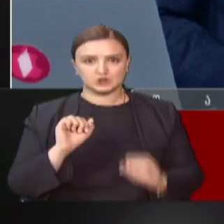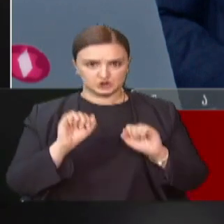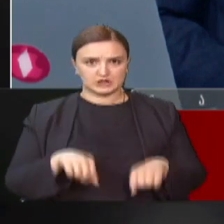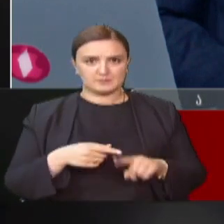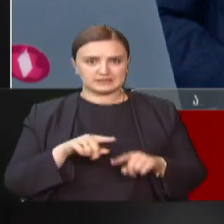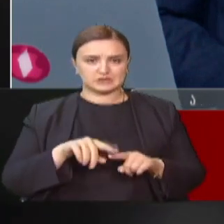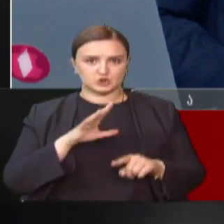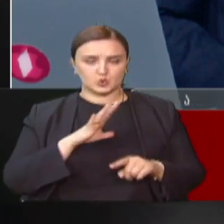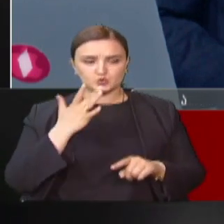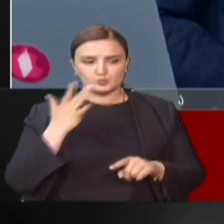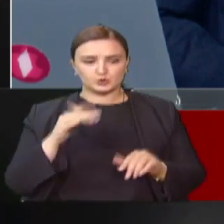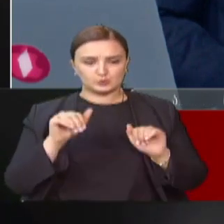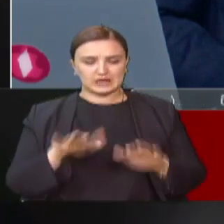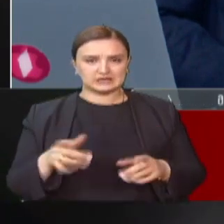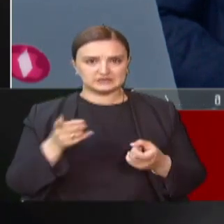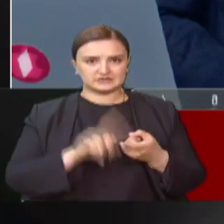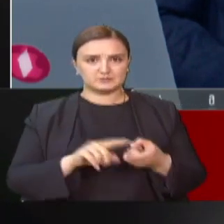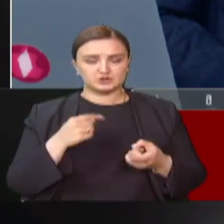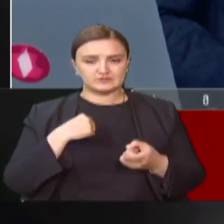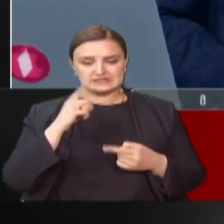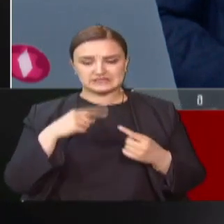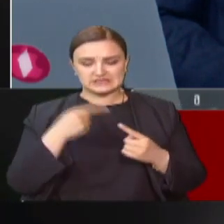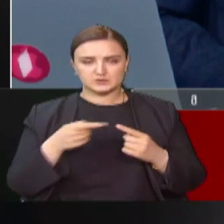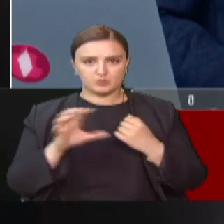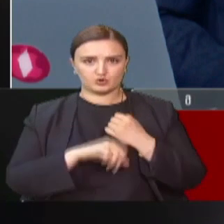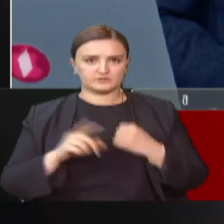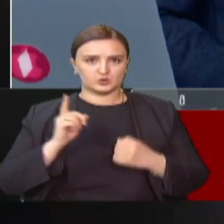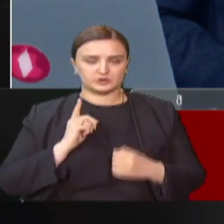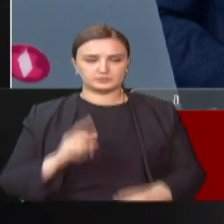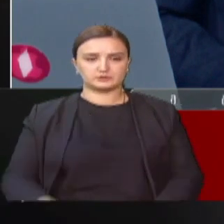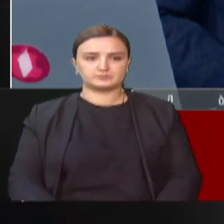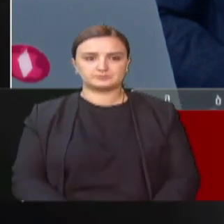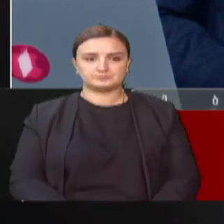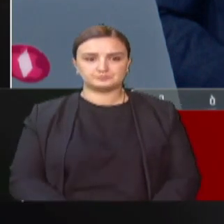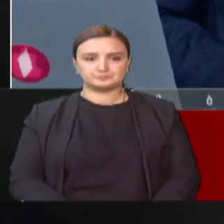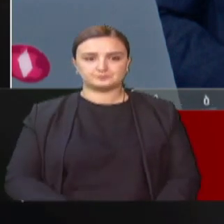ეს აისახოს იმ პოლიტიკურ გადაწყვეტილებაზე, რომელსაც ჩვენ წლის ბოლოს ველოდებით?